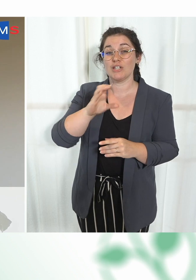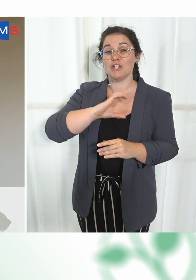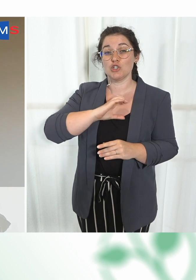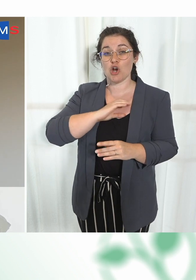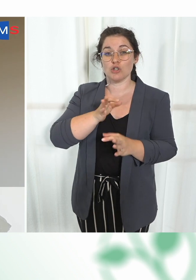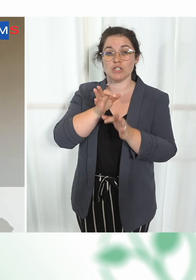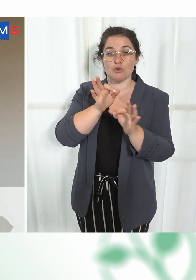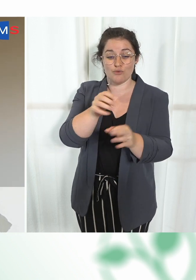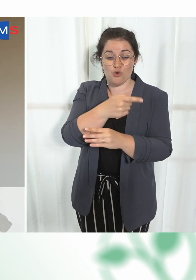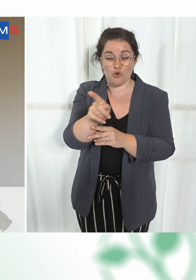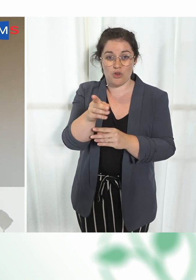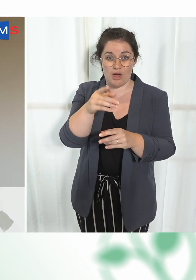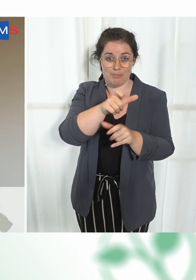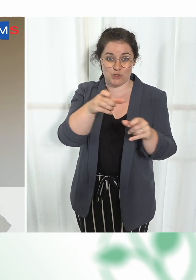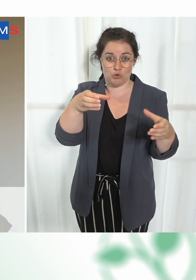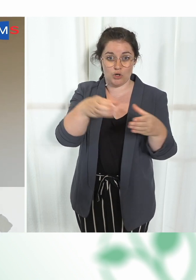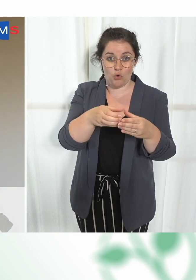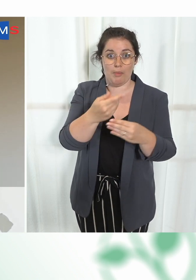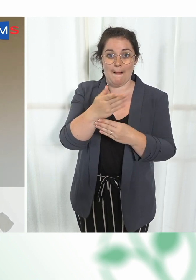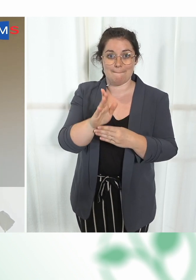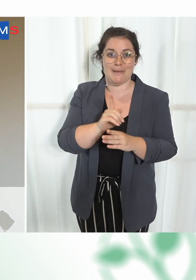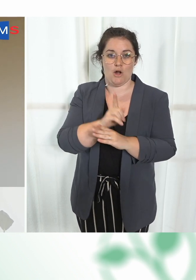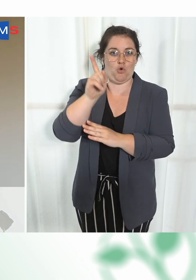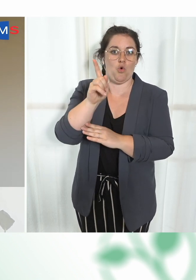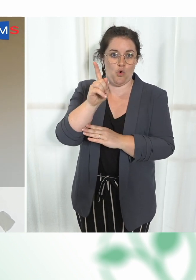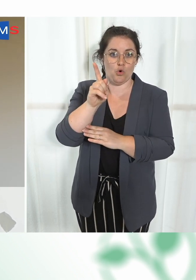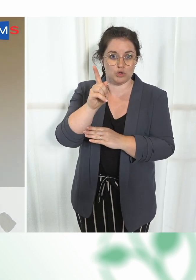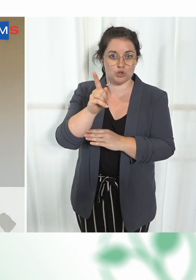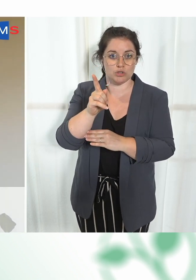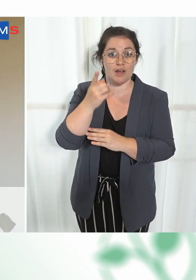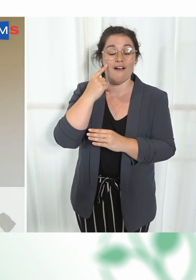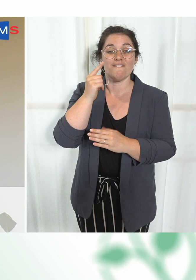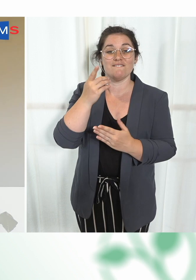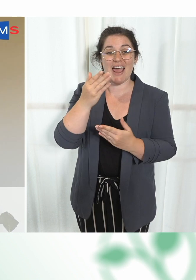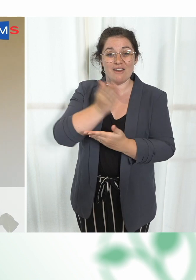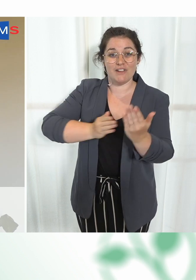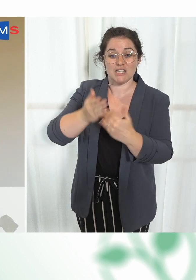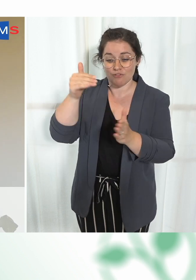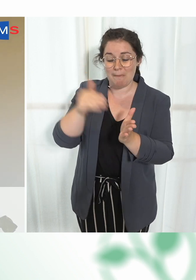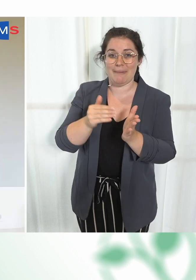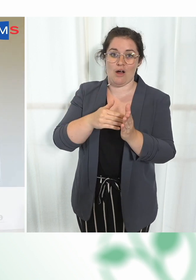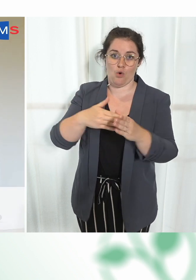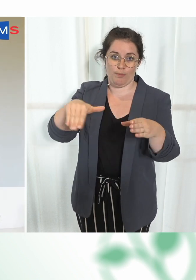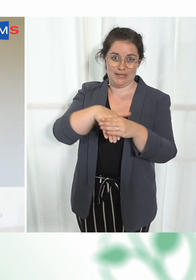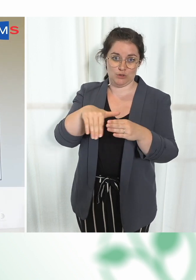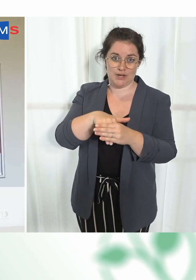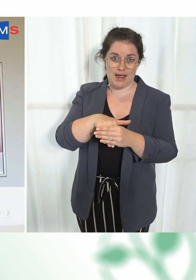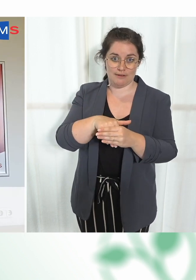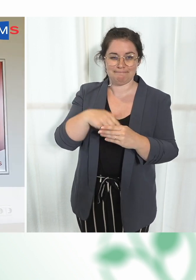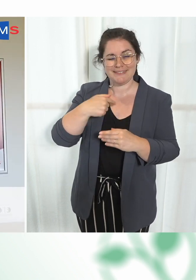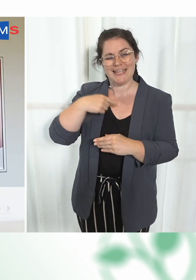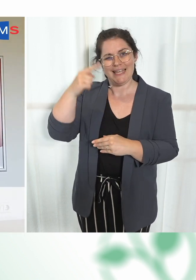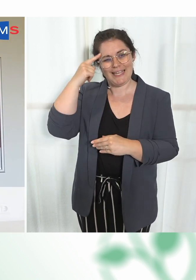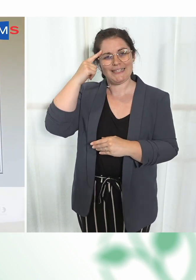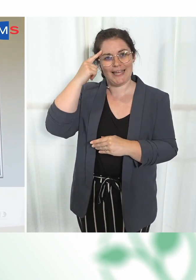für diese Personengruppe ist wieder größer denn je, weil die Wirtschaft dringend Personal sucht. Und ich denke